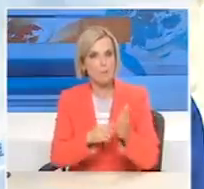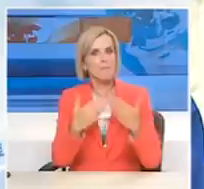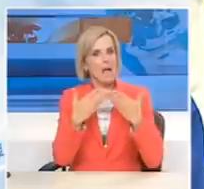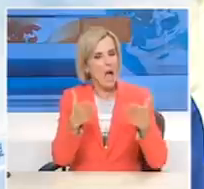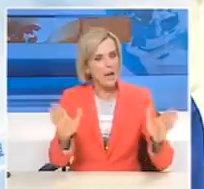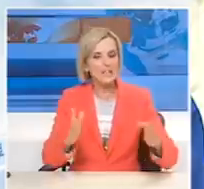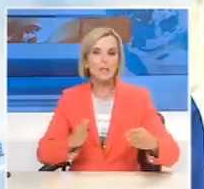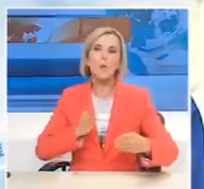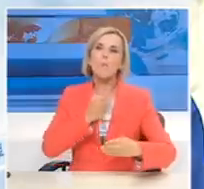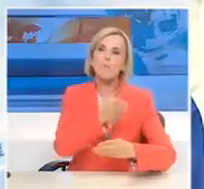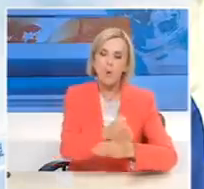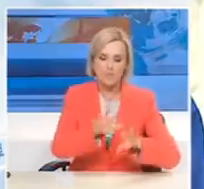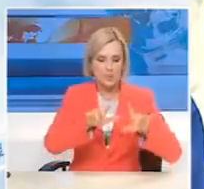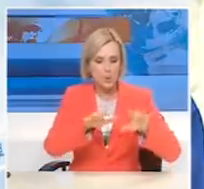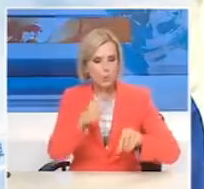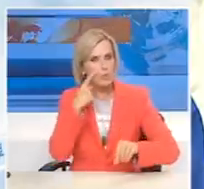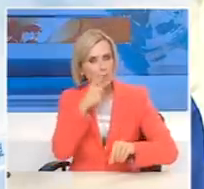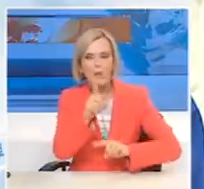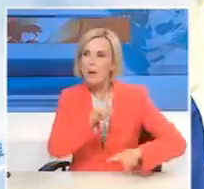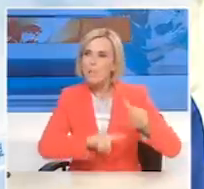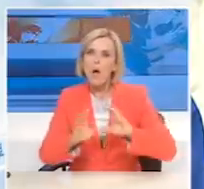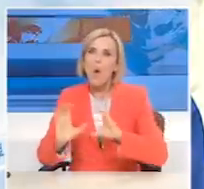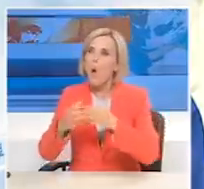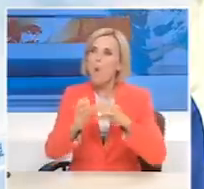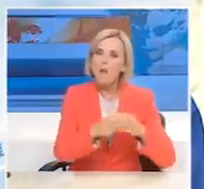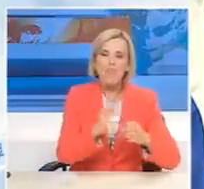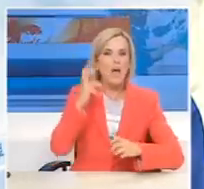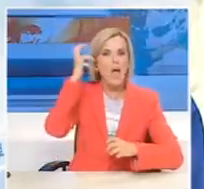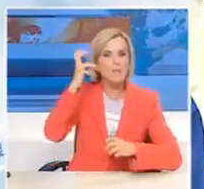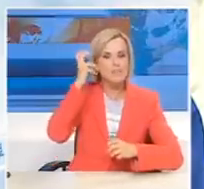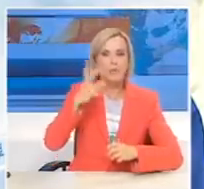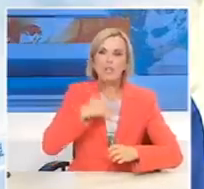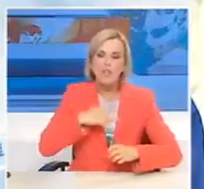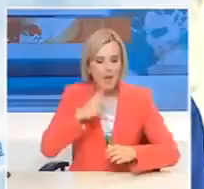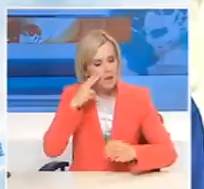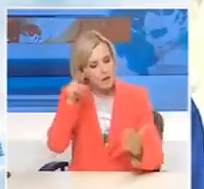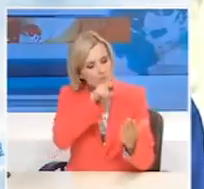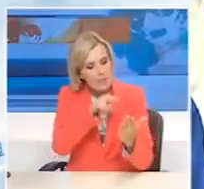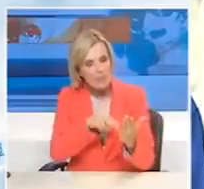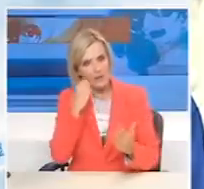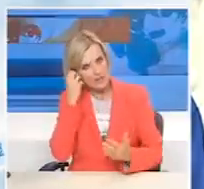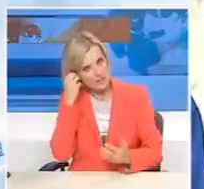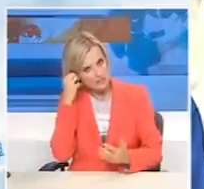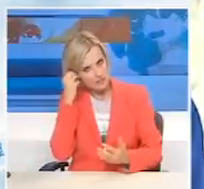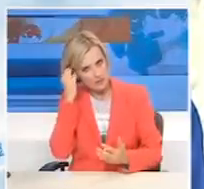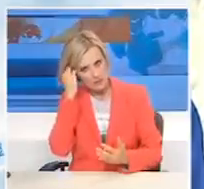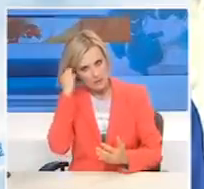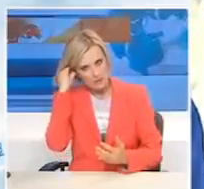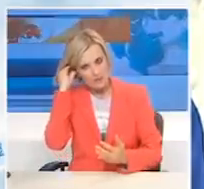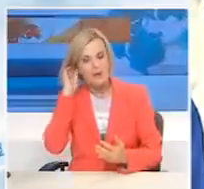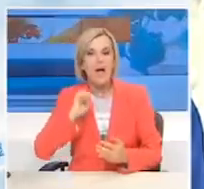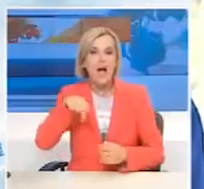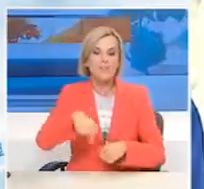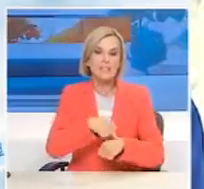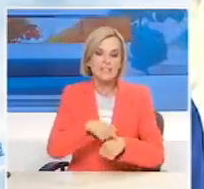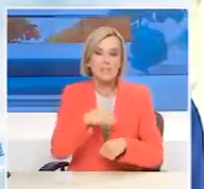όποια επιστημονική ομάδα θελήσει. Τα δεδομένα βέβαια μπορεί να μην είναι αυτή τη στιγμή, μπορεί να αφορούν τα και καθαρισμένα, όπως τα λέω εγώ, δεδομένα, τα καθαρά